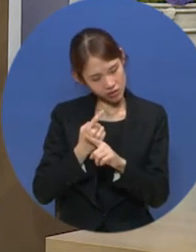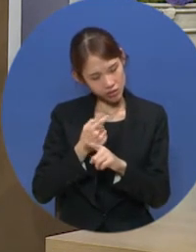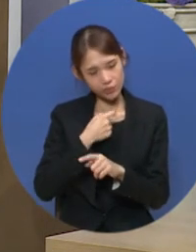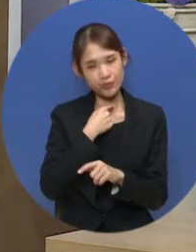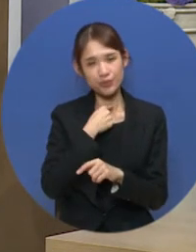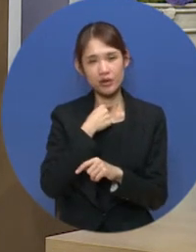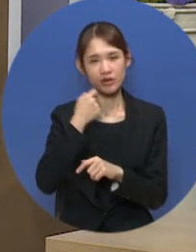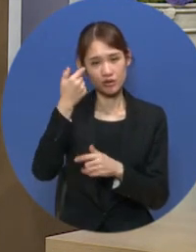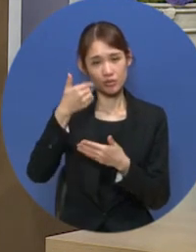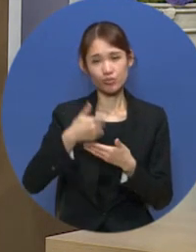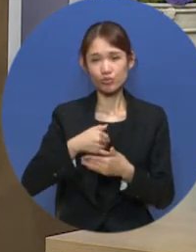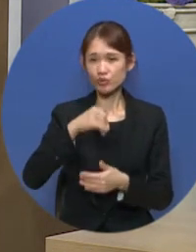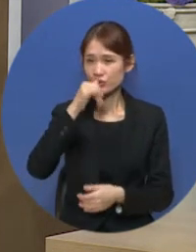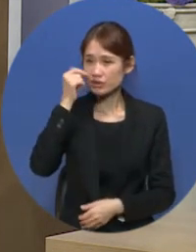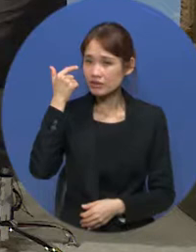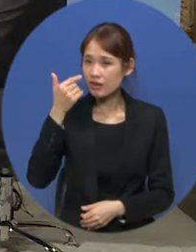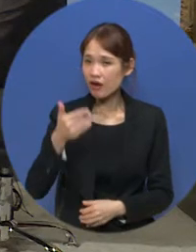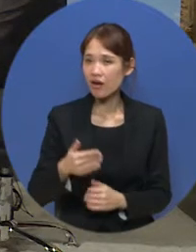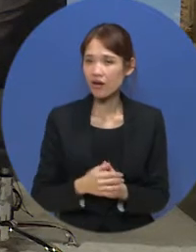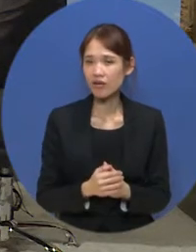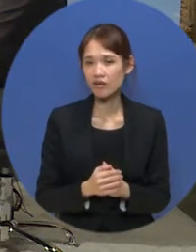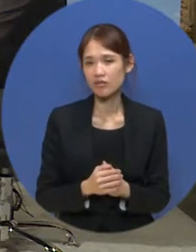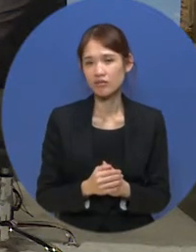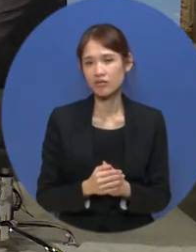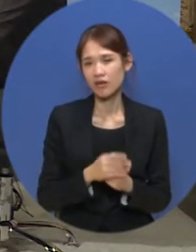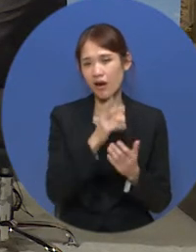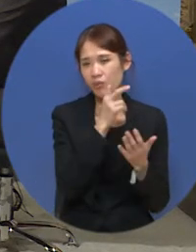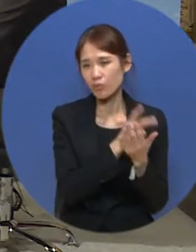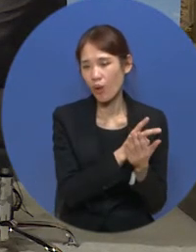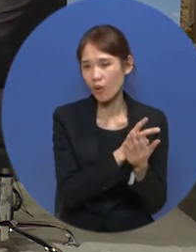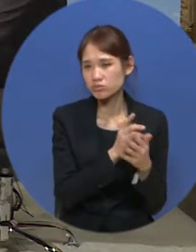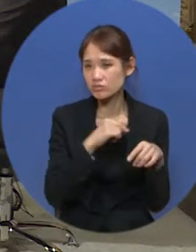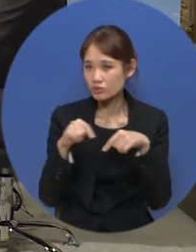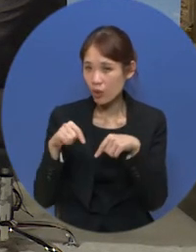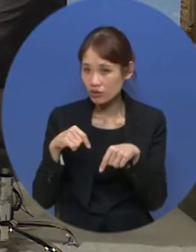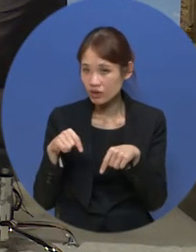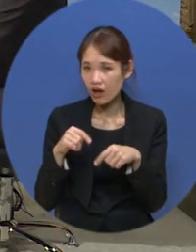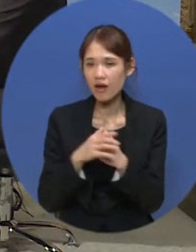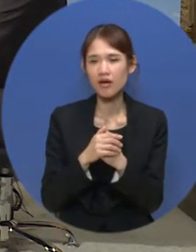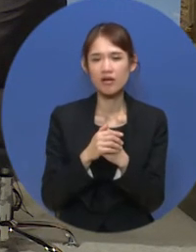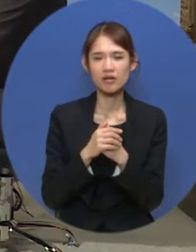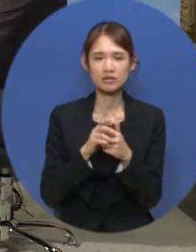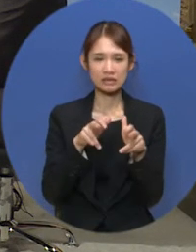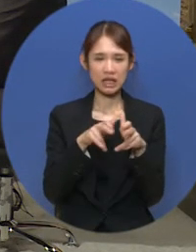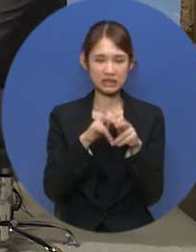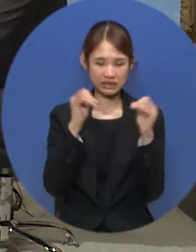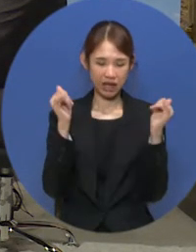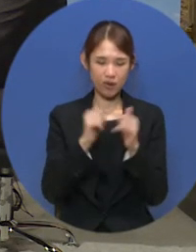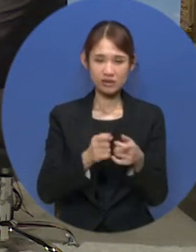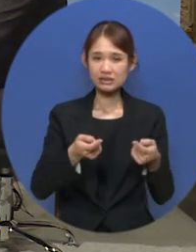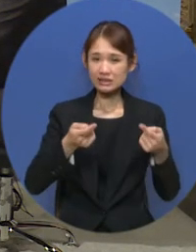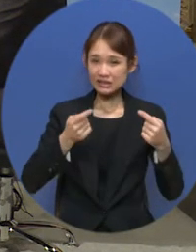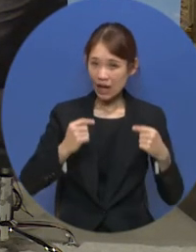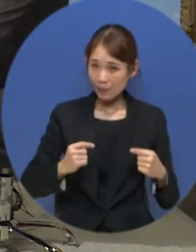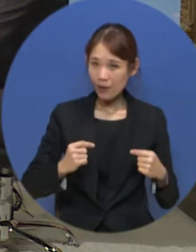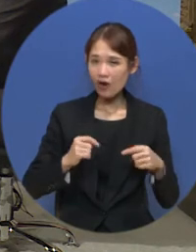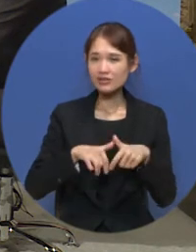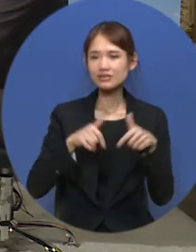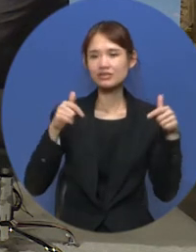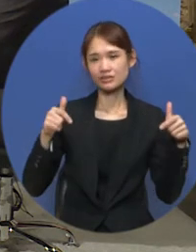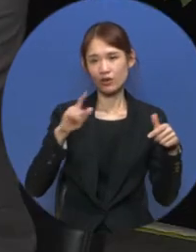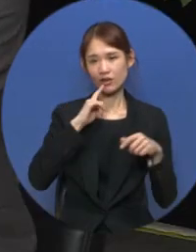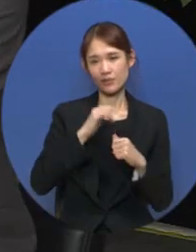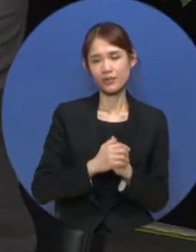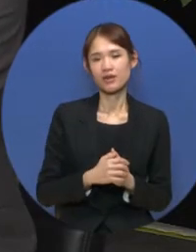하는 부분이 있으신가요? 네. 법적으로라든지 정책적으로 이제 장애인이 사회 참여하는 거는 많이 확대됐다고